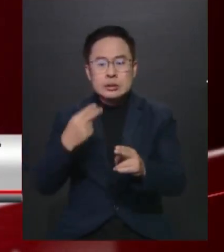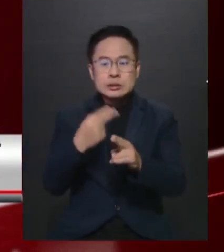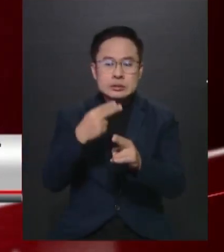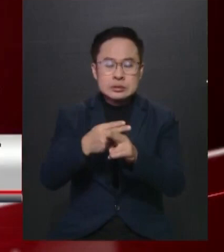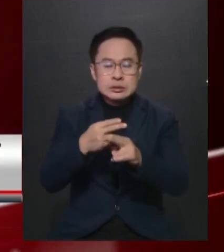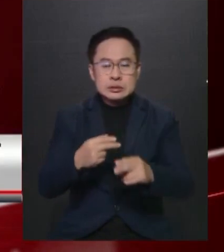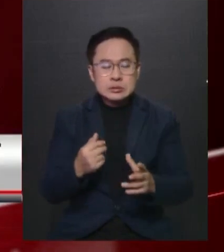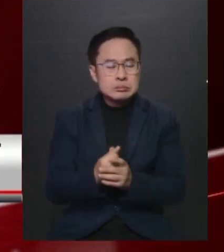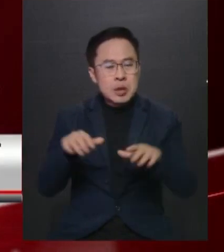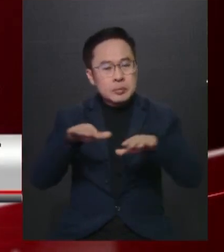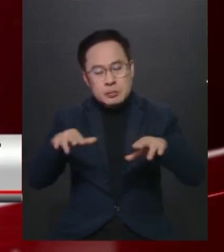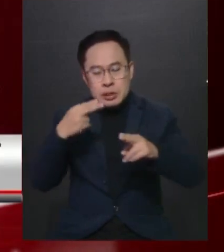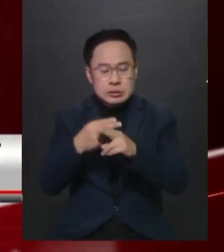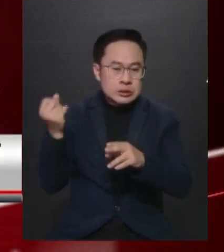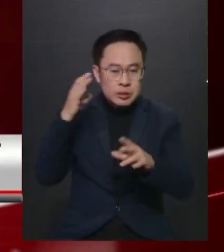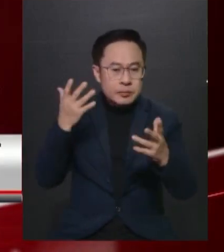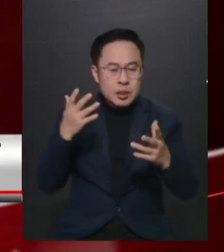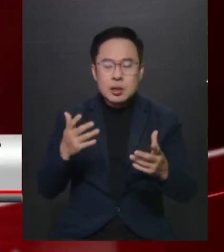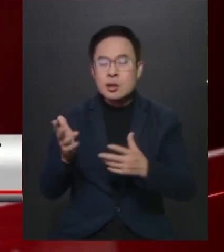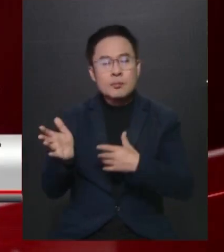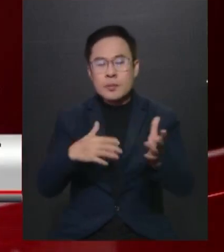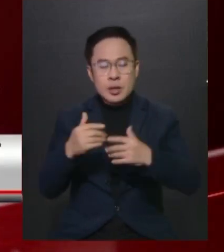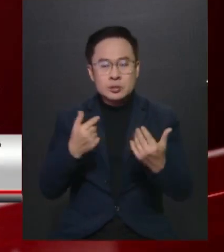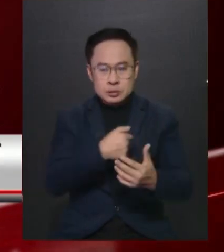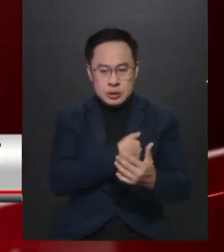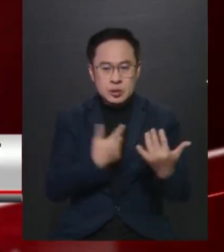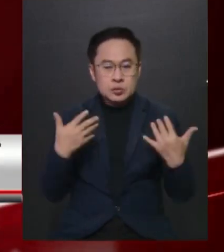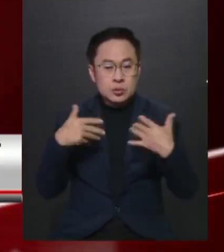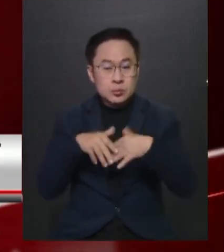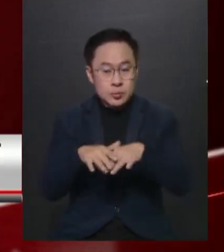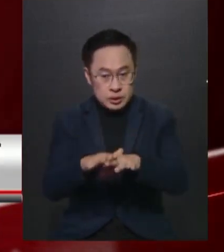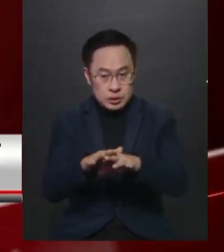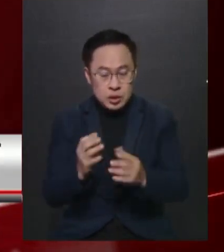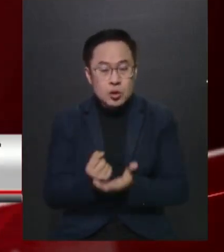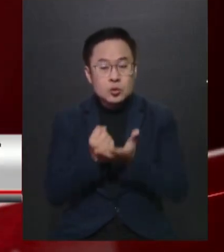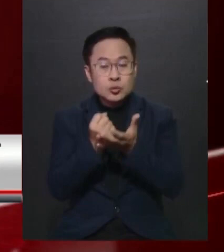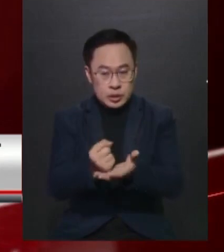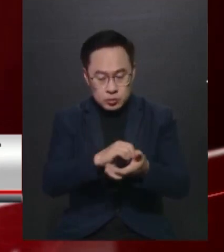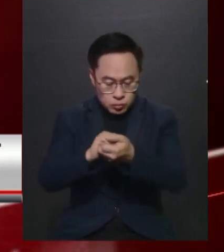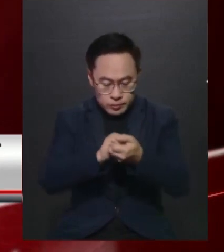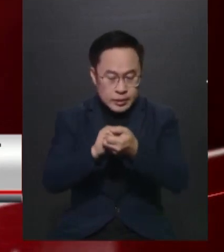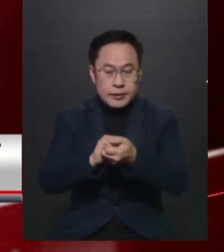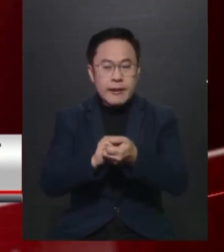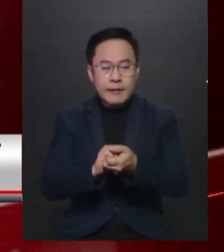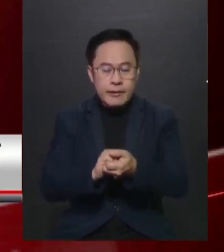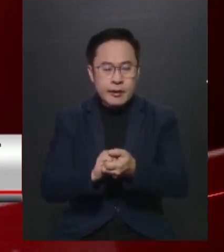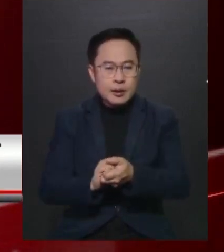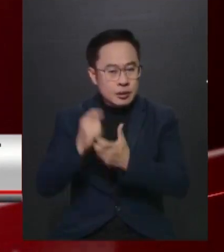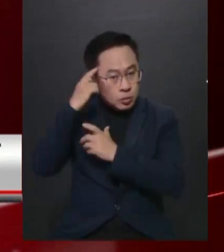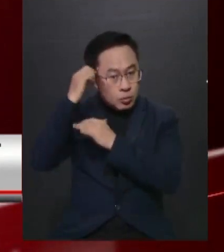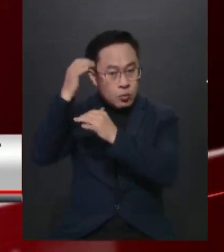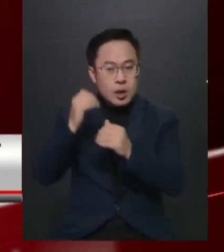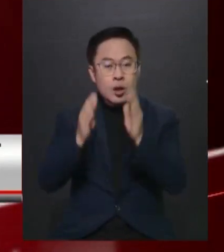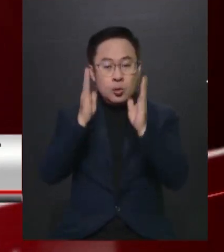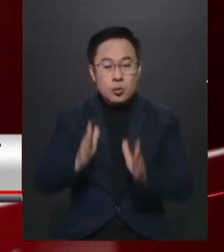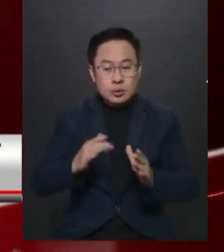านะทีมงานสตาฟโค้ชด้วยนะคะตอนนี้น่าจะรวมน้ำหนึ่งเป็นน้ำหนึ่งน้ำใจเดียวกันมากแหละแล้วก็หวังนะคะว่าแฟ